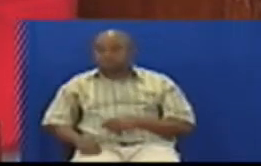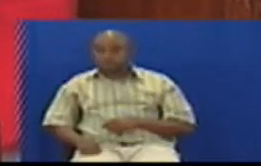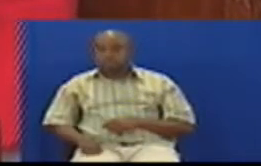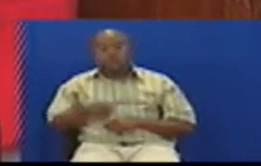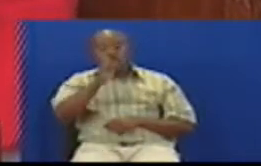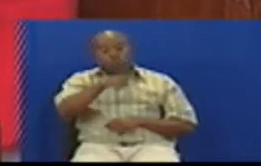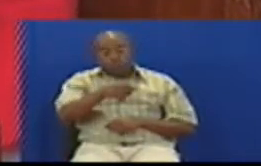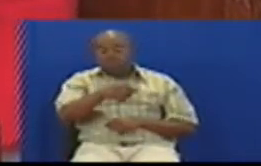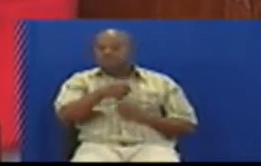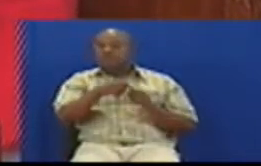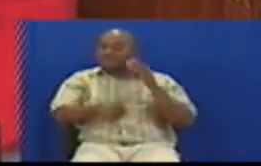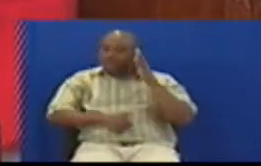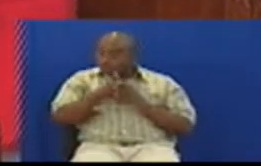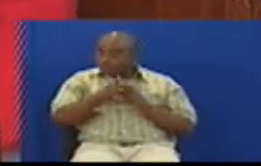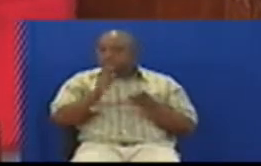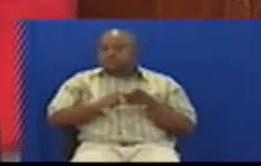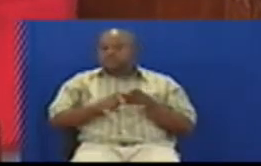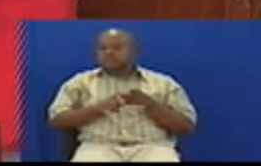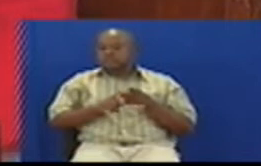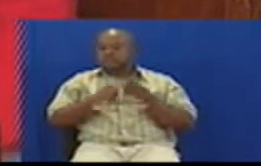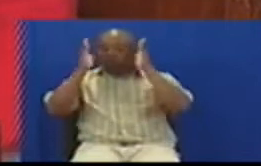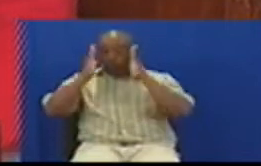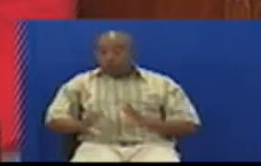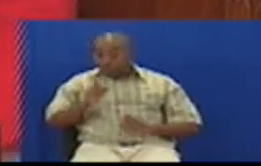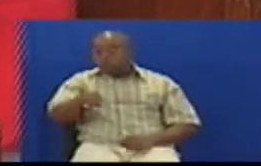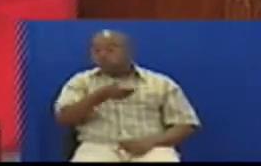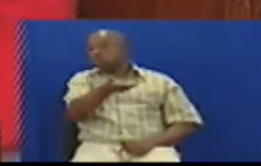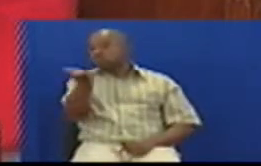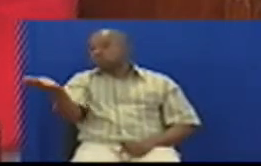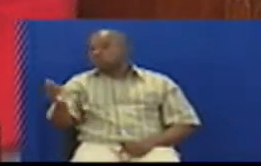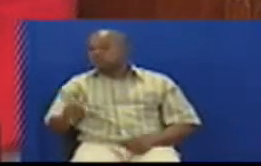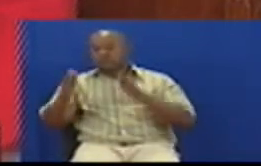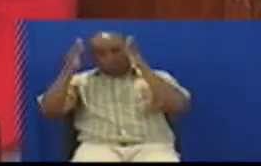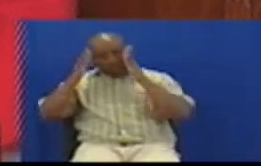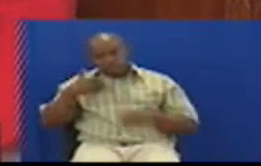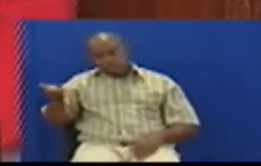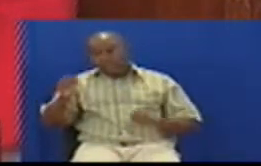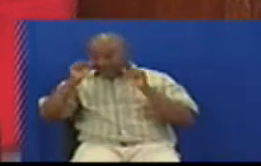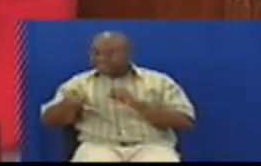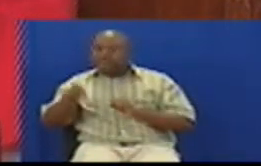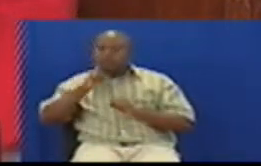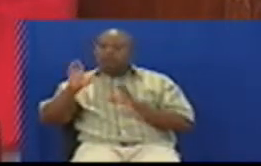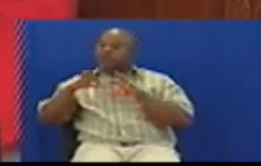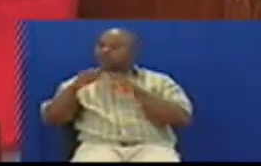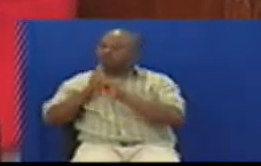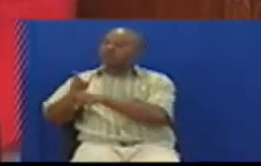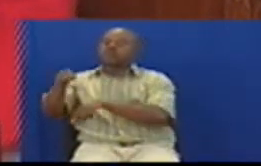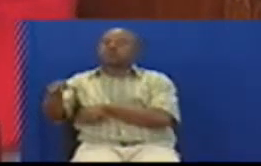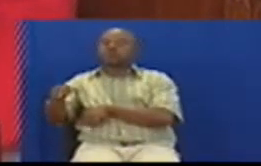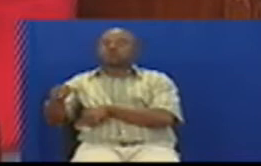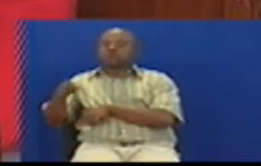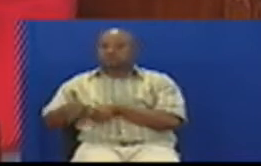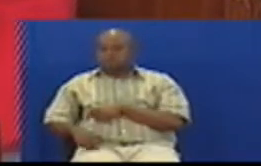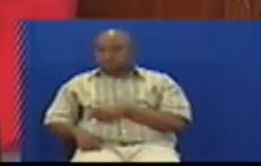bunge, alafu tukakaa kimya tu. Mheshimiwa Spika, lazima mtu afute chozi, na kumfuta